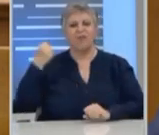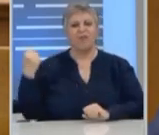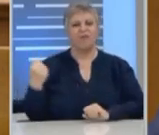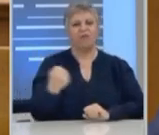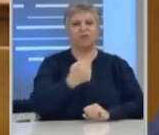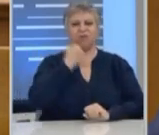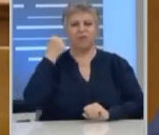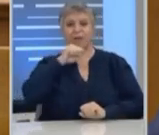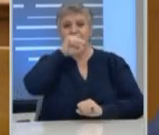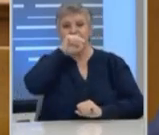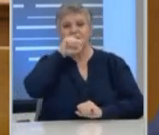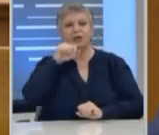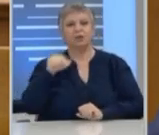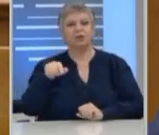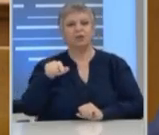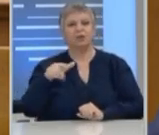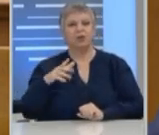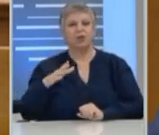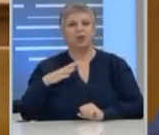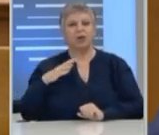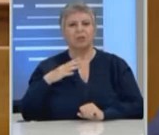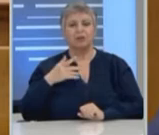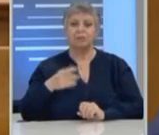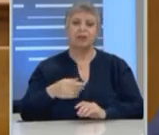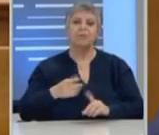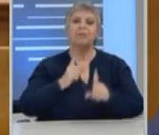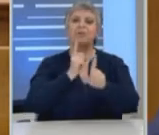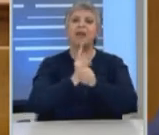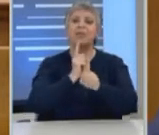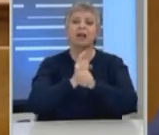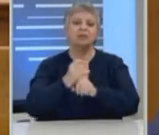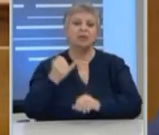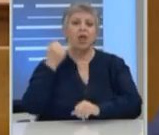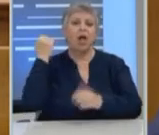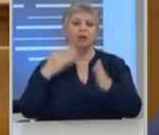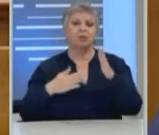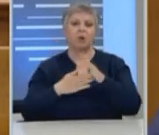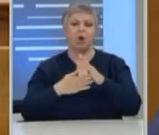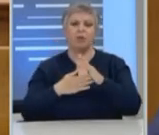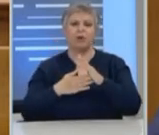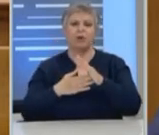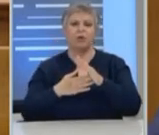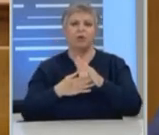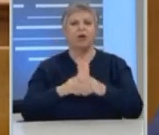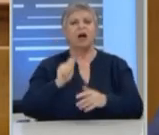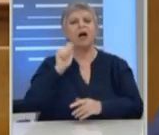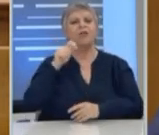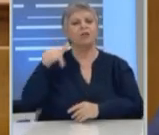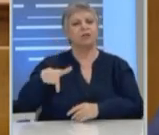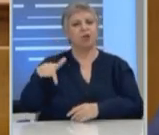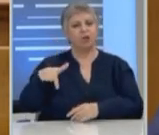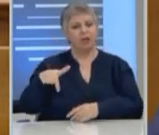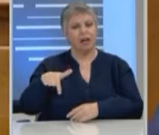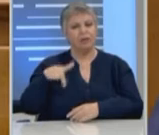σας και ιδίως του αντιπροέδρου σας, του κυρίου Γεωργιάδη, πολύ δύσκολα θα καταφέρετε να αλλάξετε